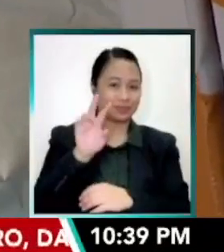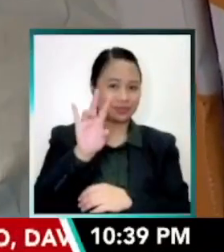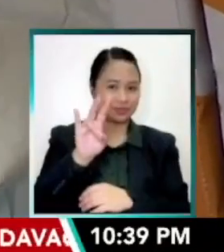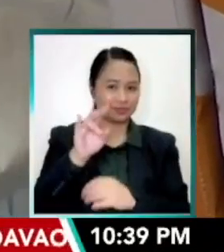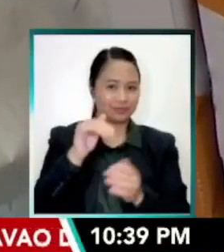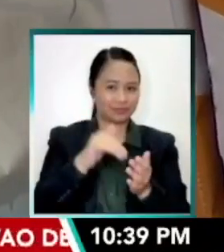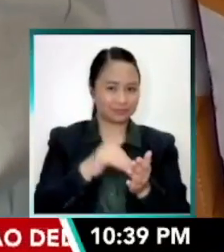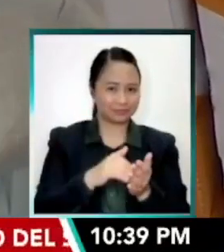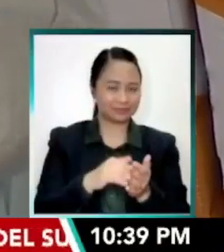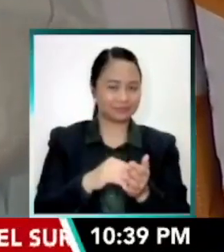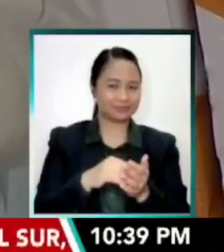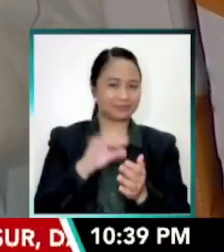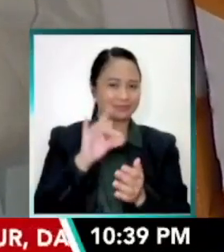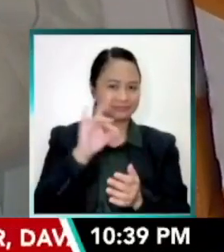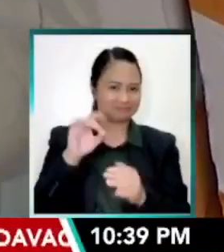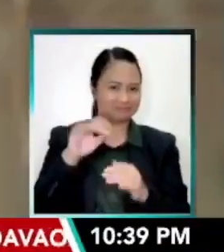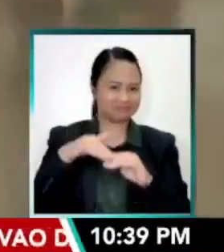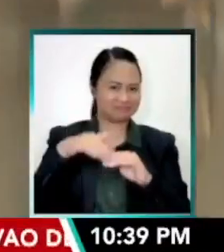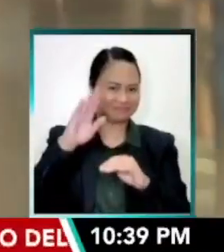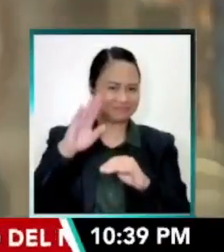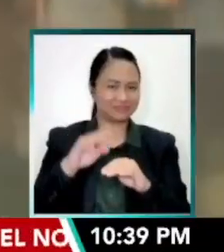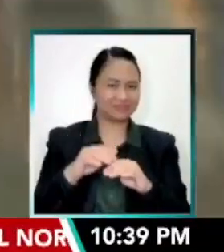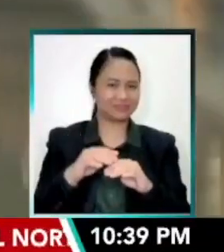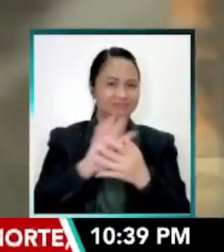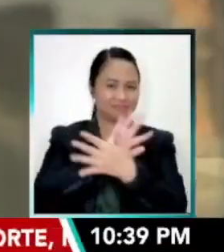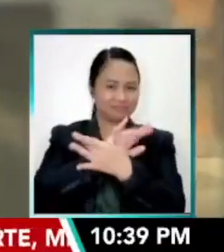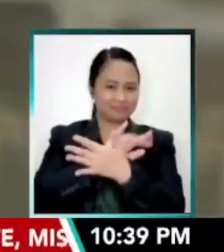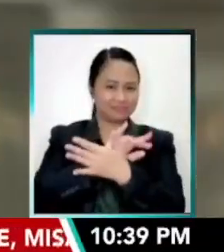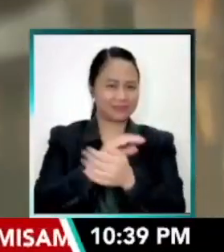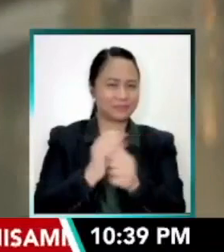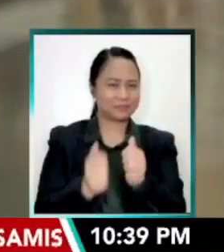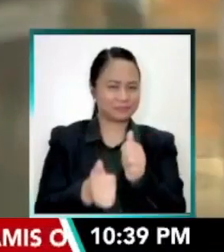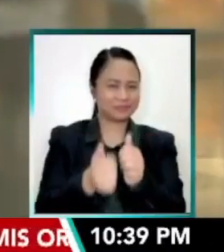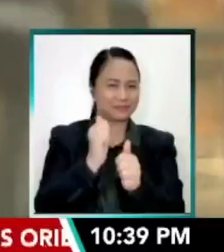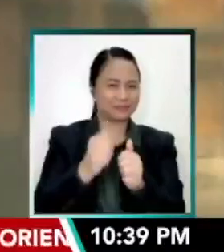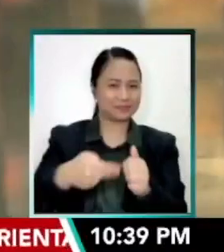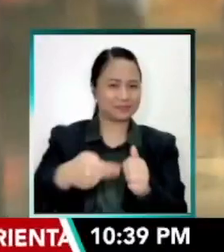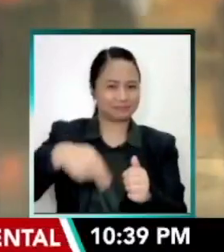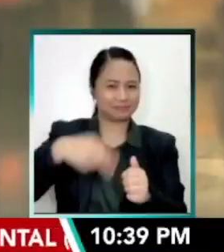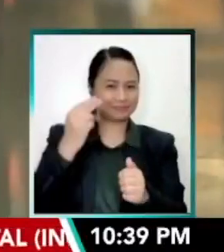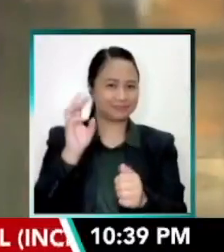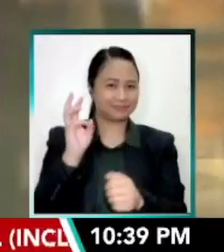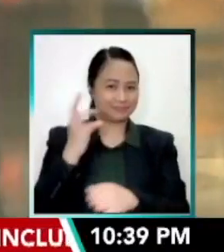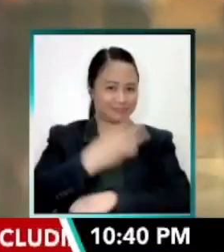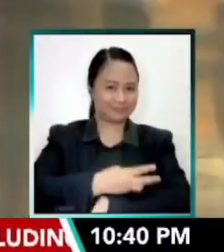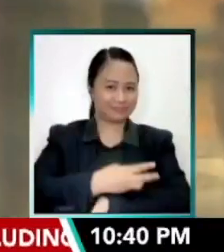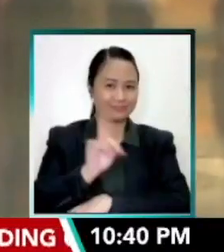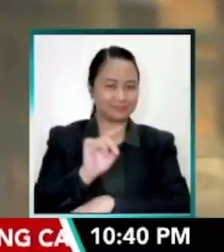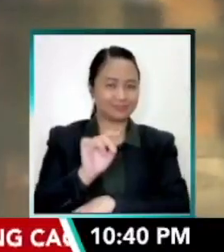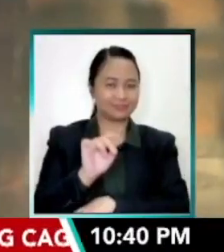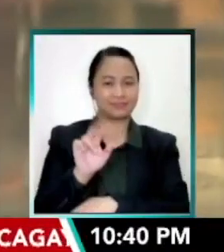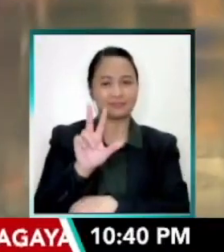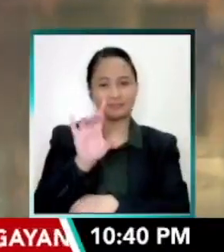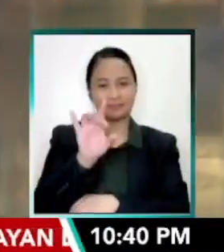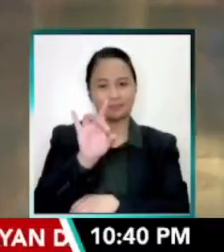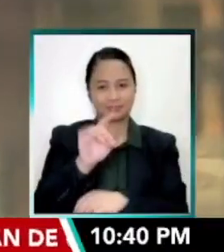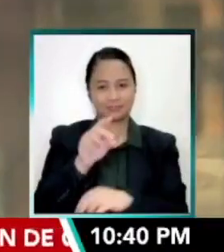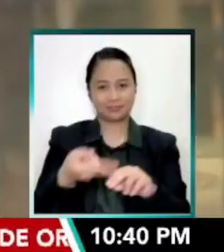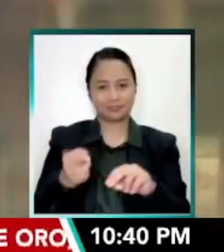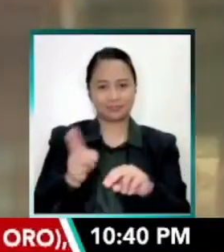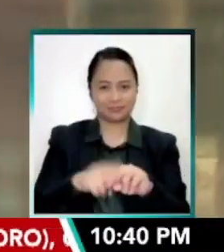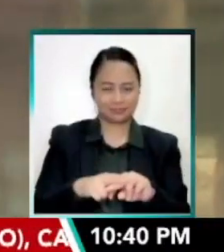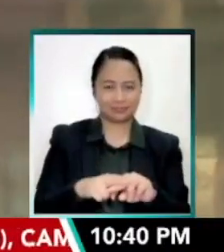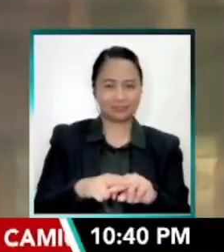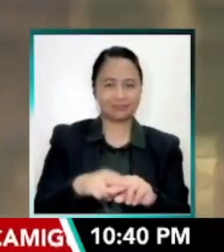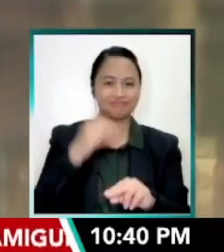27,686 active cases. Pinakamataas din sa nakalipas na 6 na araw ang 38 na nadagdag sa bilang ng mga namatay